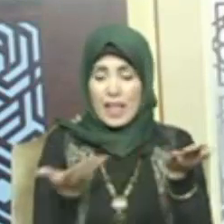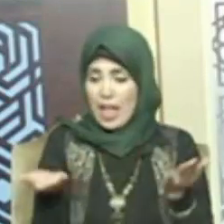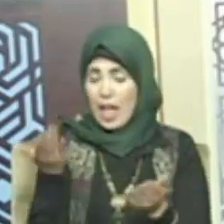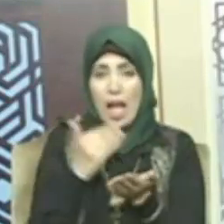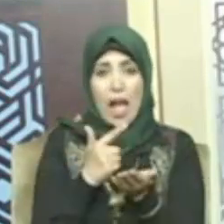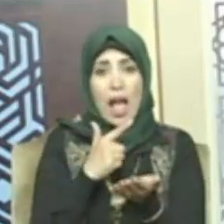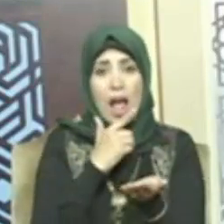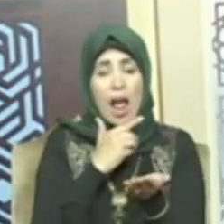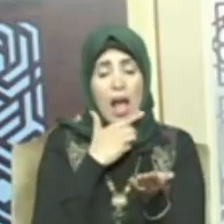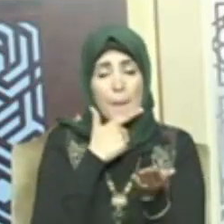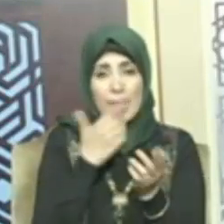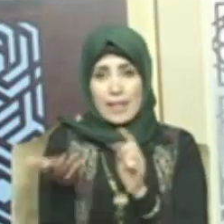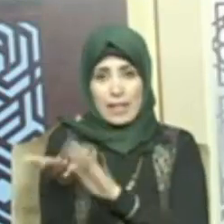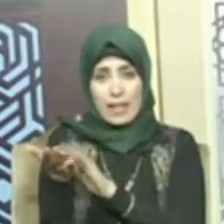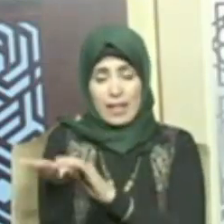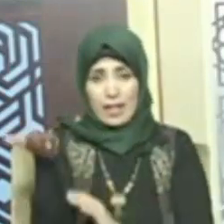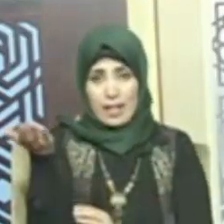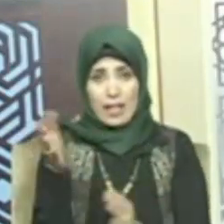والسجلات